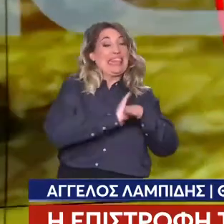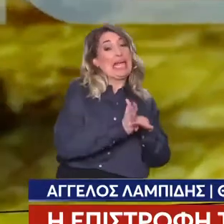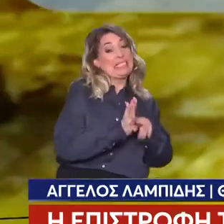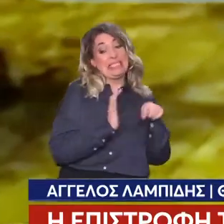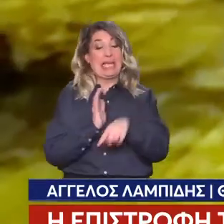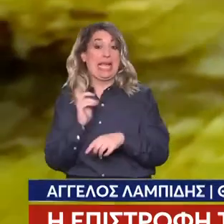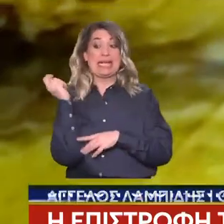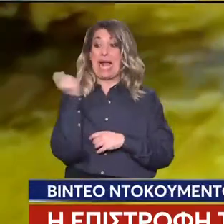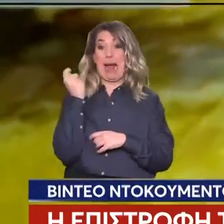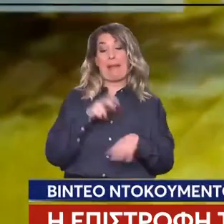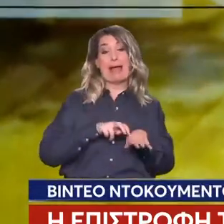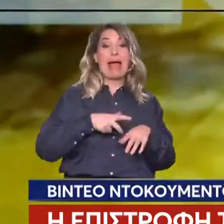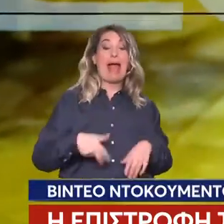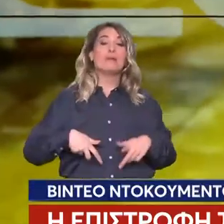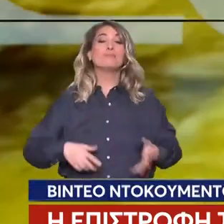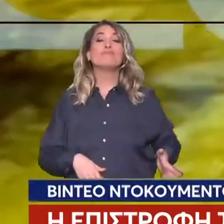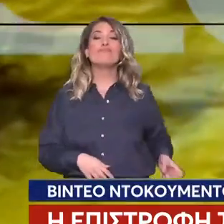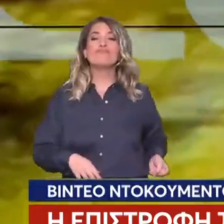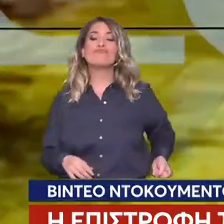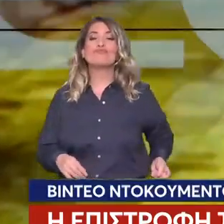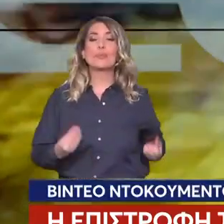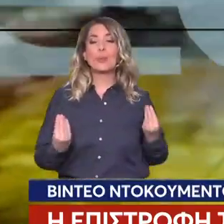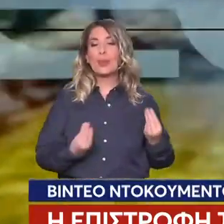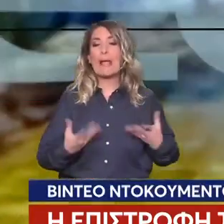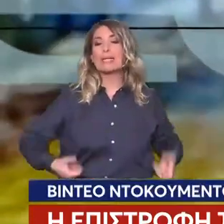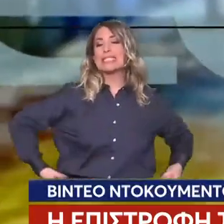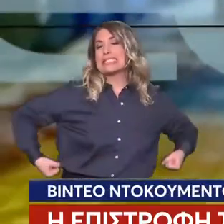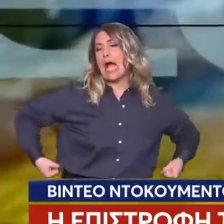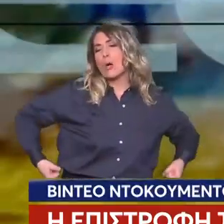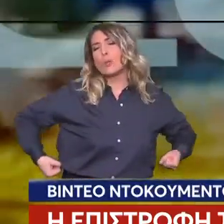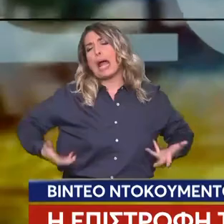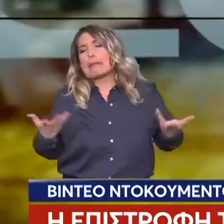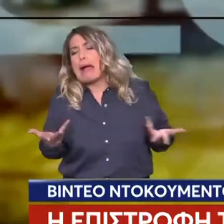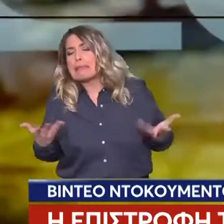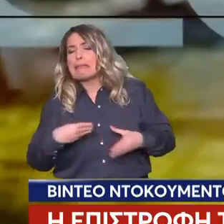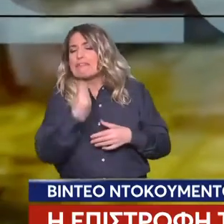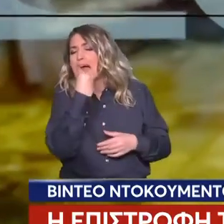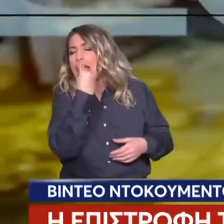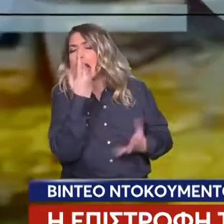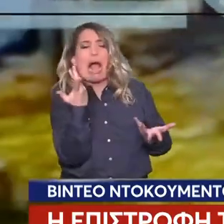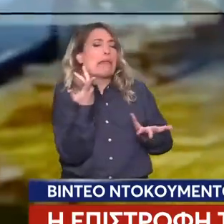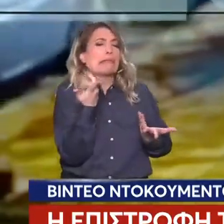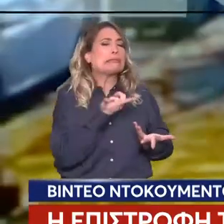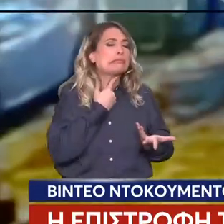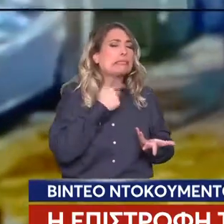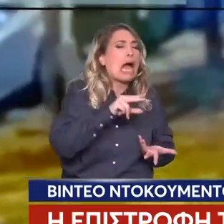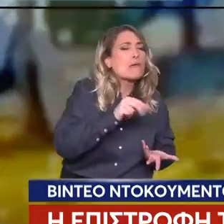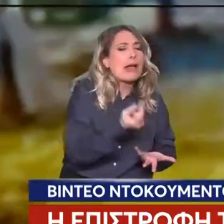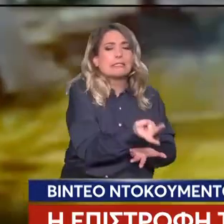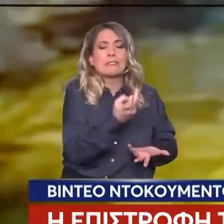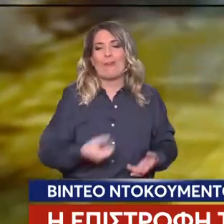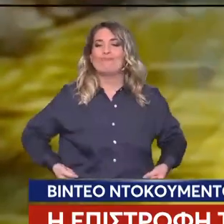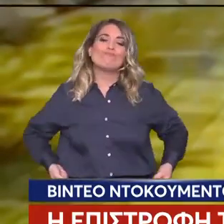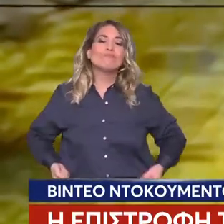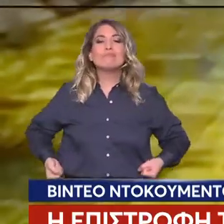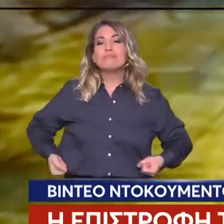χέρι. Κρατάνε κάποιες σακούλες με κάποια ψώνια, κάτι που είχαν αγόρασαν, κάτι που πήρε η γυναίκα από το ζαχαροπλαστείο.